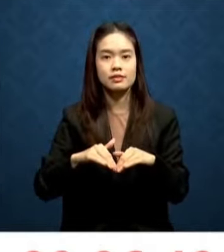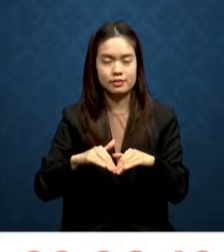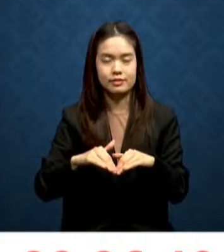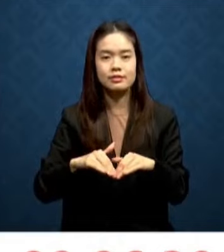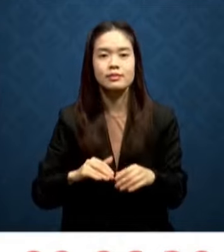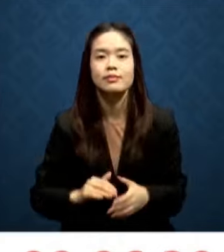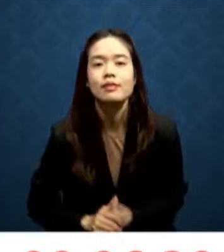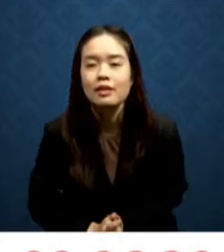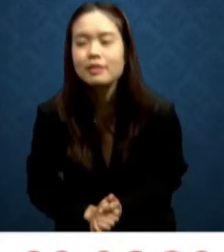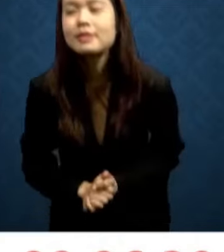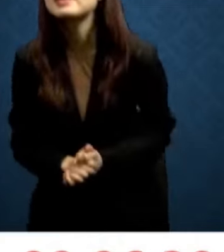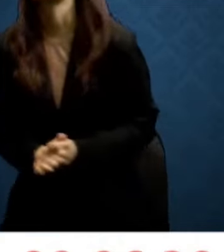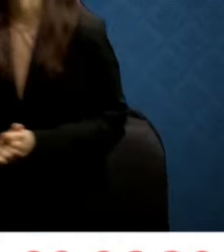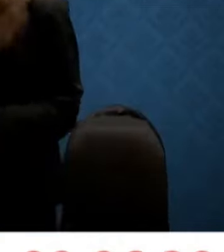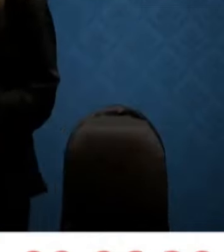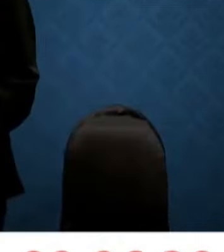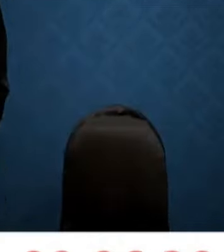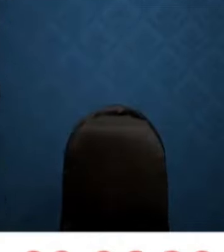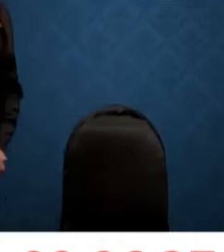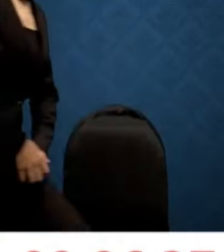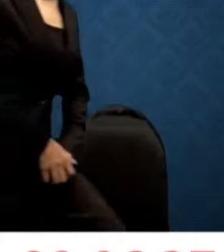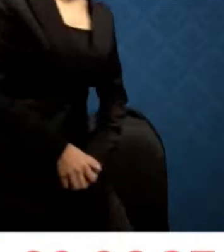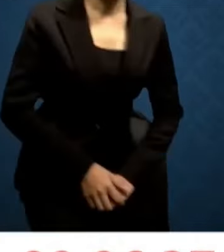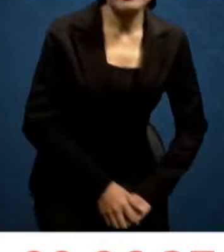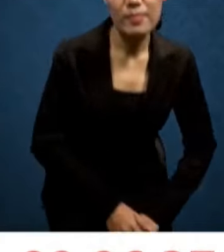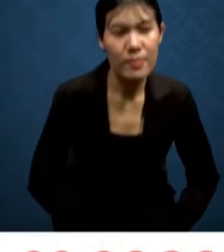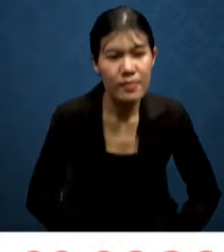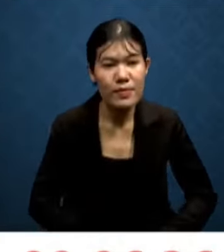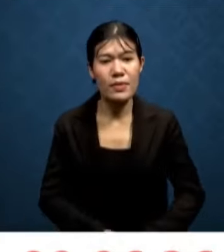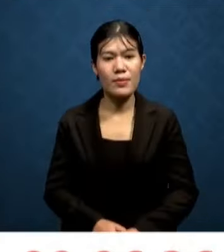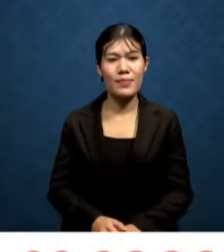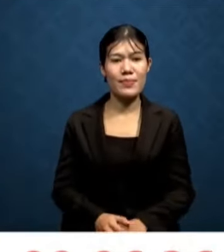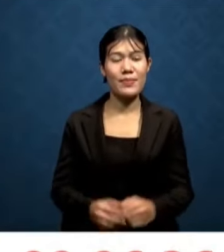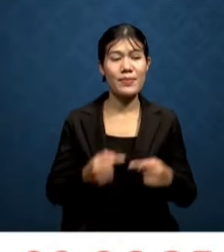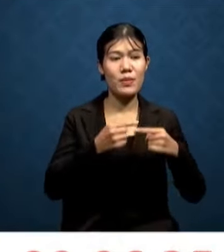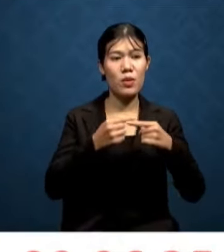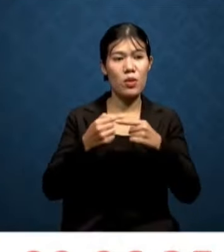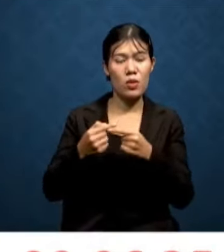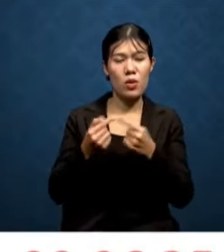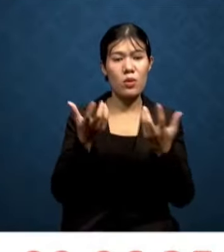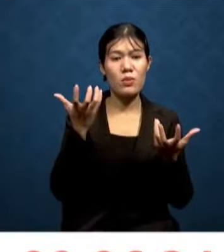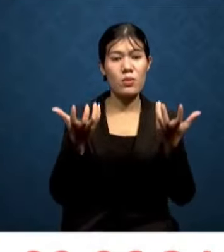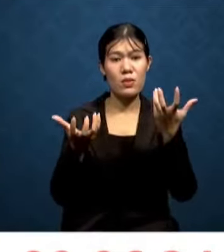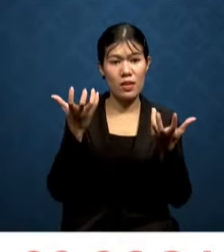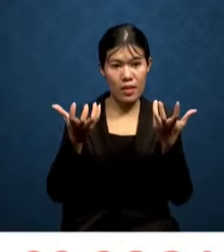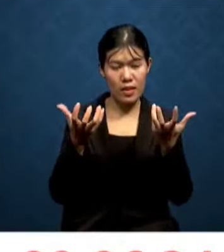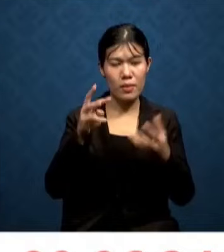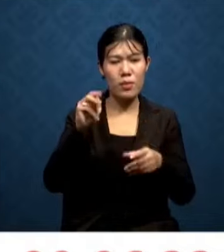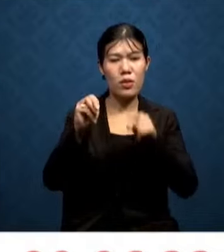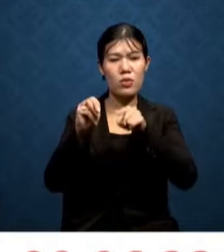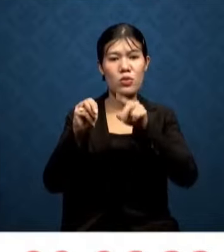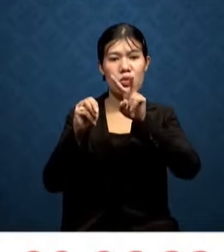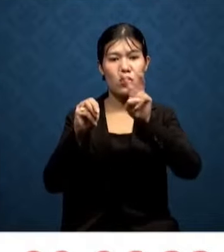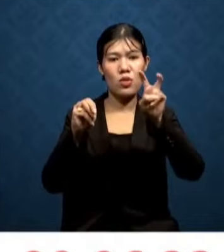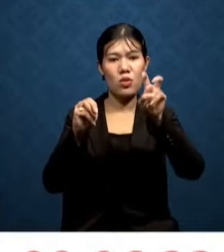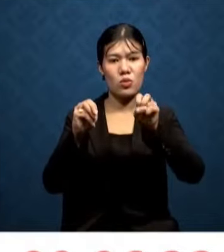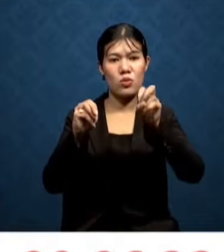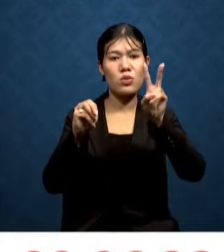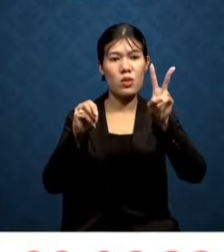รณีของตุลาการศาลรัฐธรรมนูญเนี่ยนะครับมาในตามกฎหมายรัฐธรรมนูญมาตรา202สิ่ง